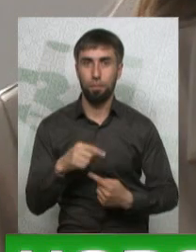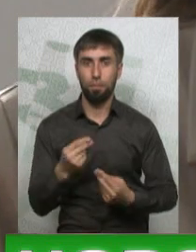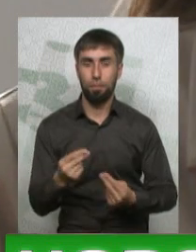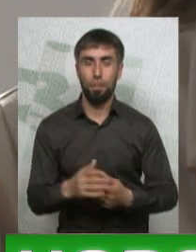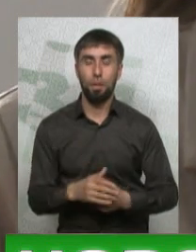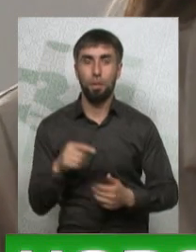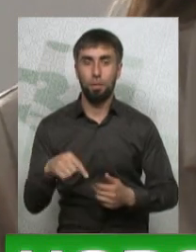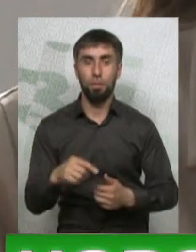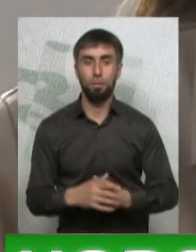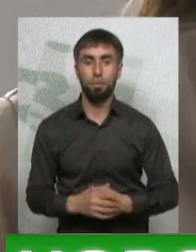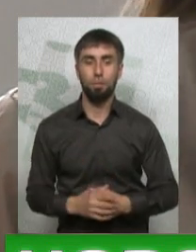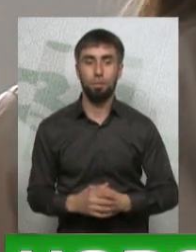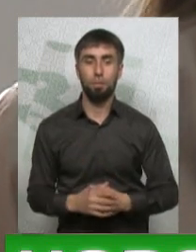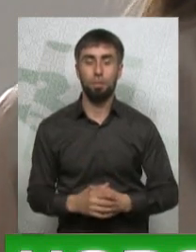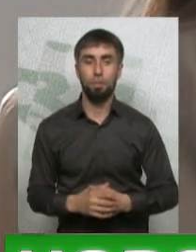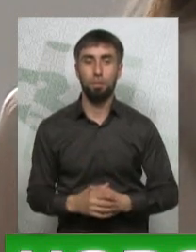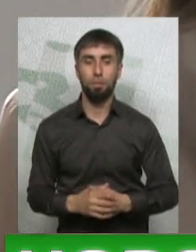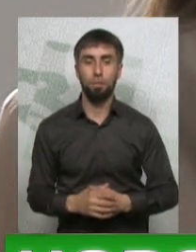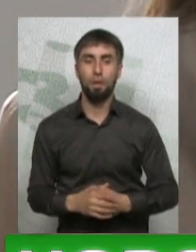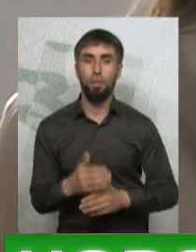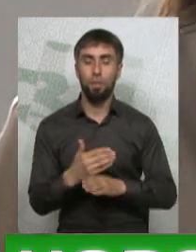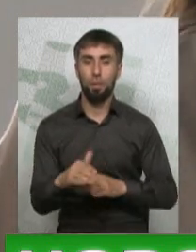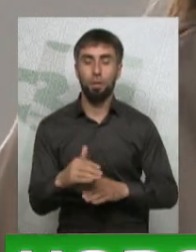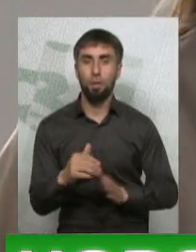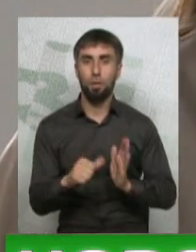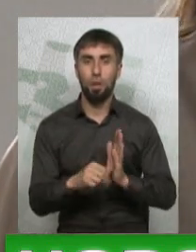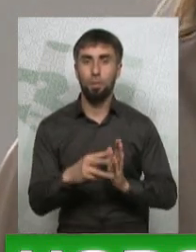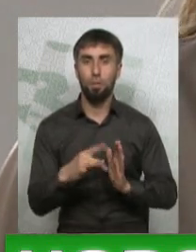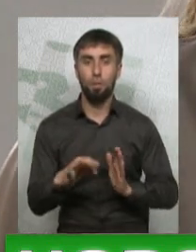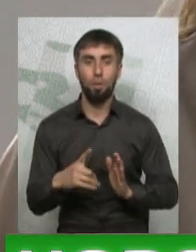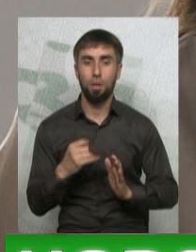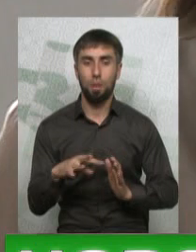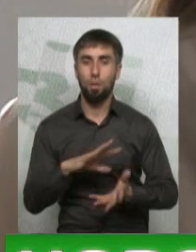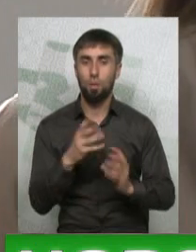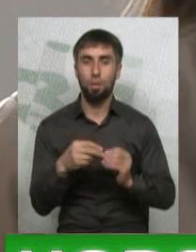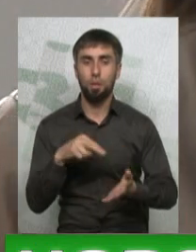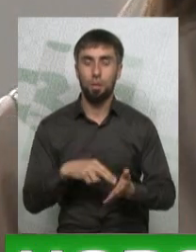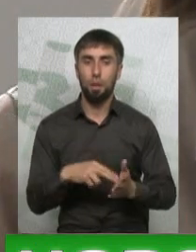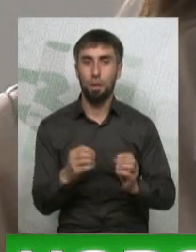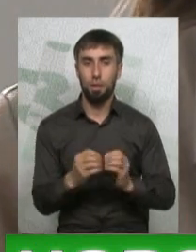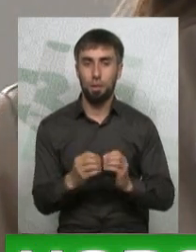В текущем 2023 году выдано 6 микрозаймов на общую сумму